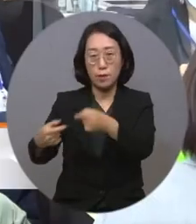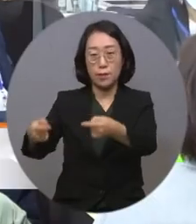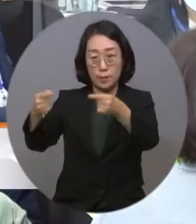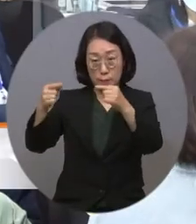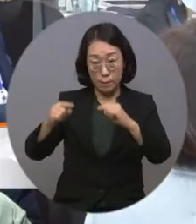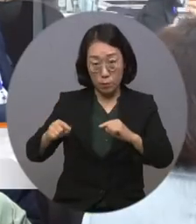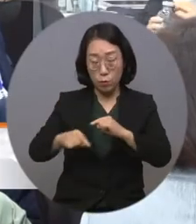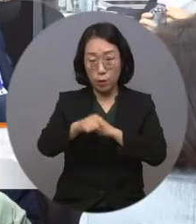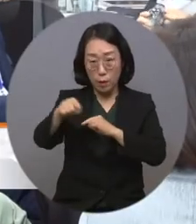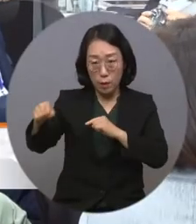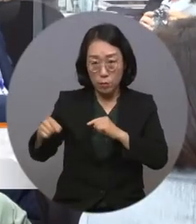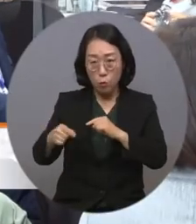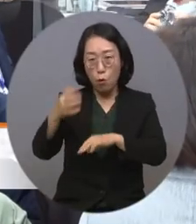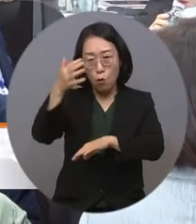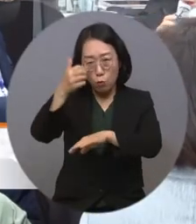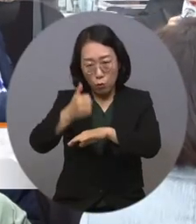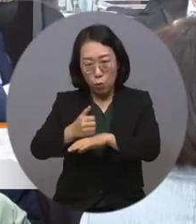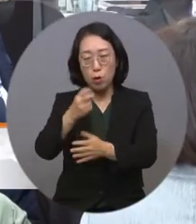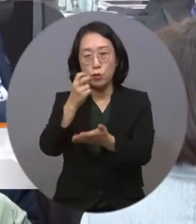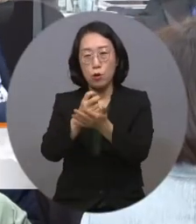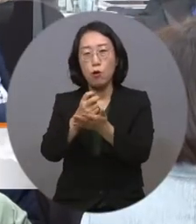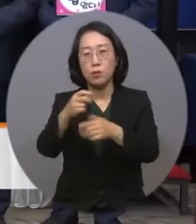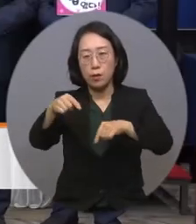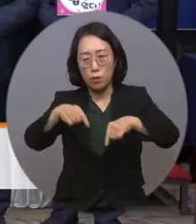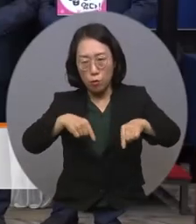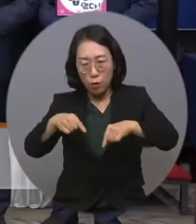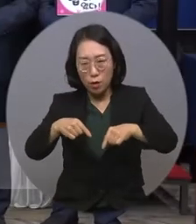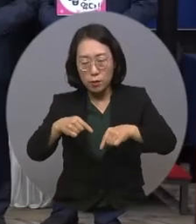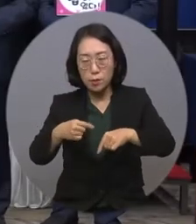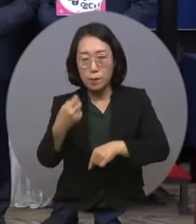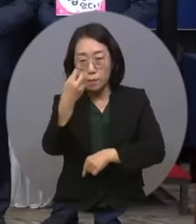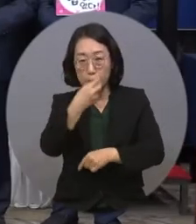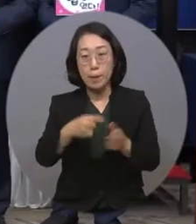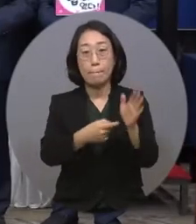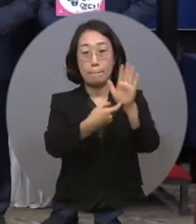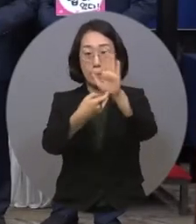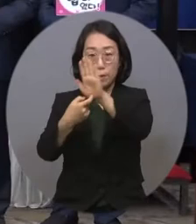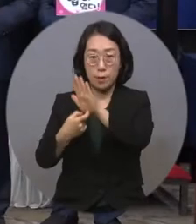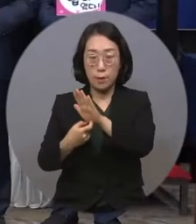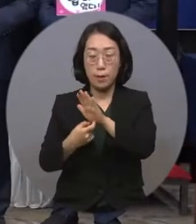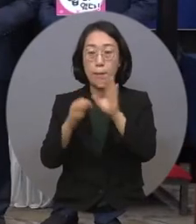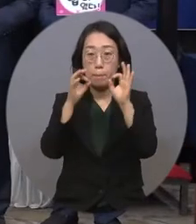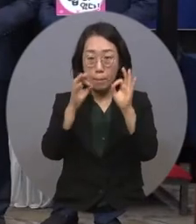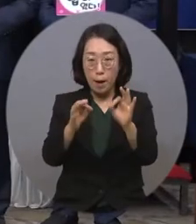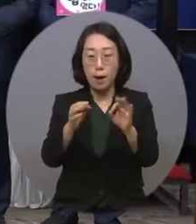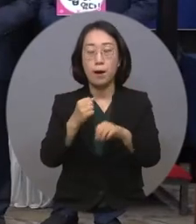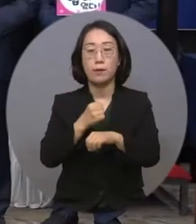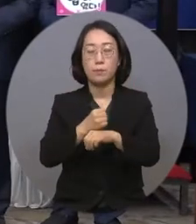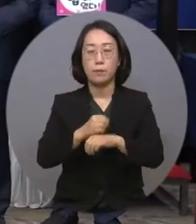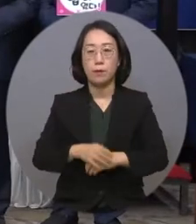4개 분과에서 도출된 정책을 검토하고 결과를 공유하는 시간을 가졌습니다.